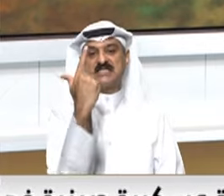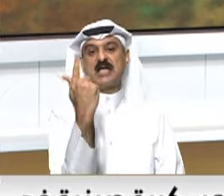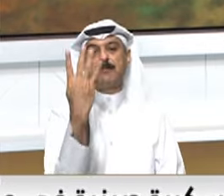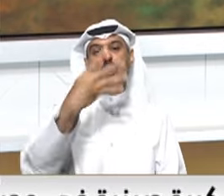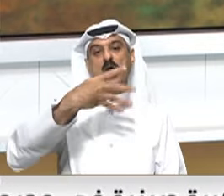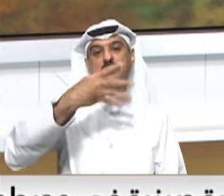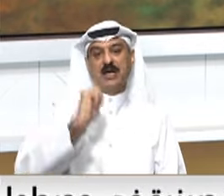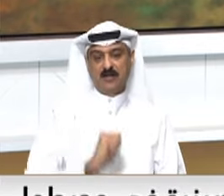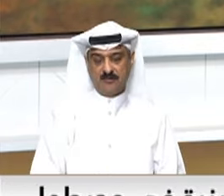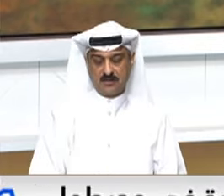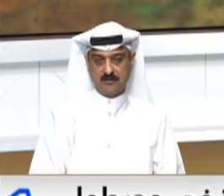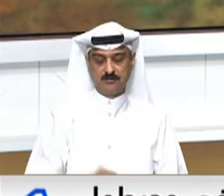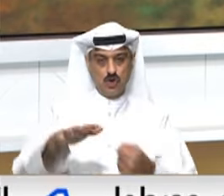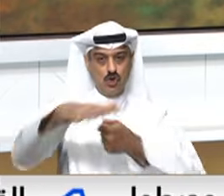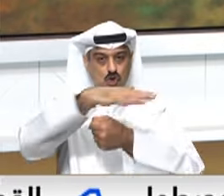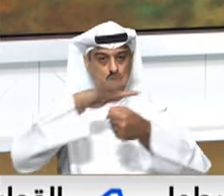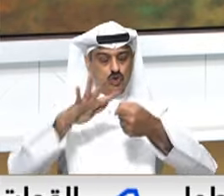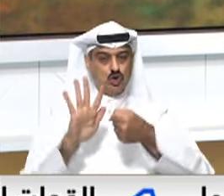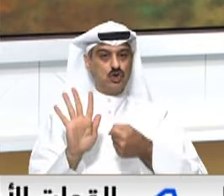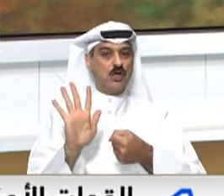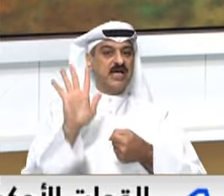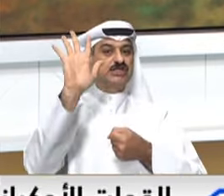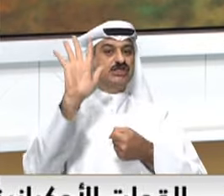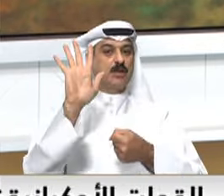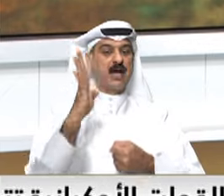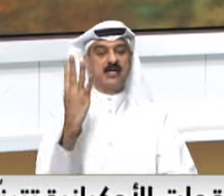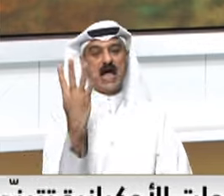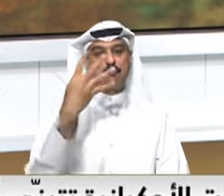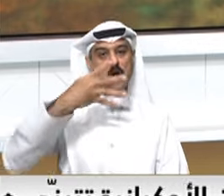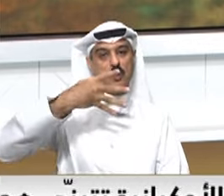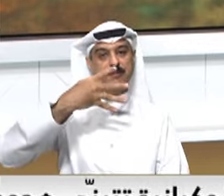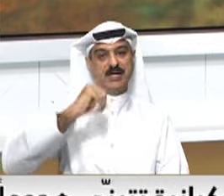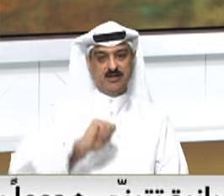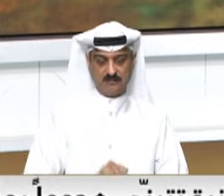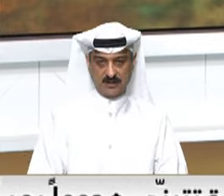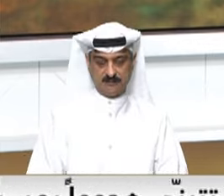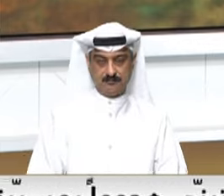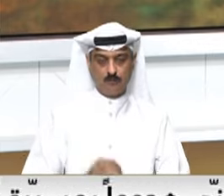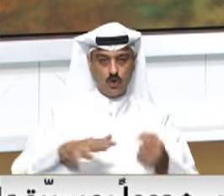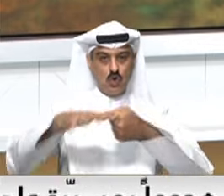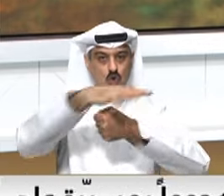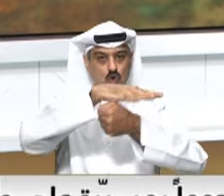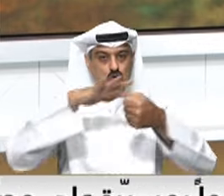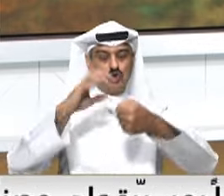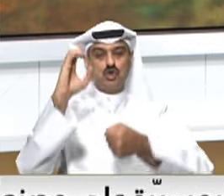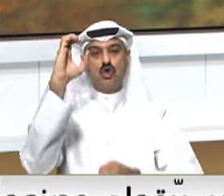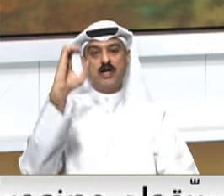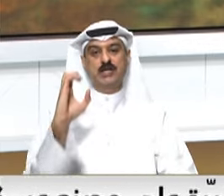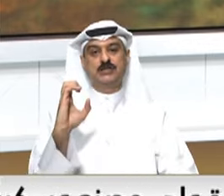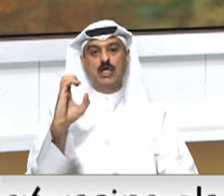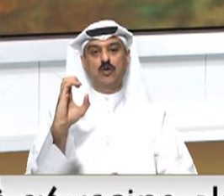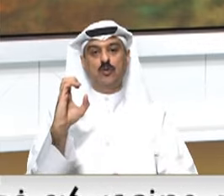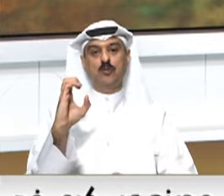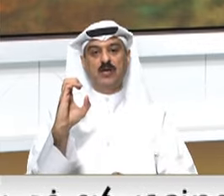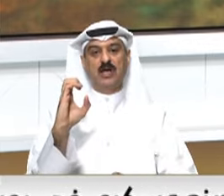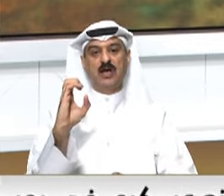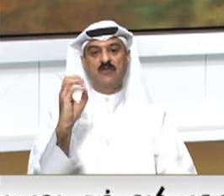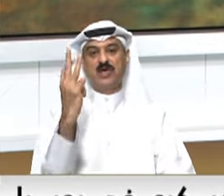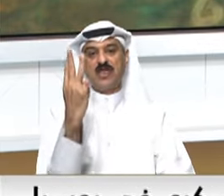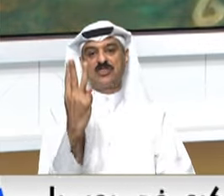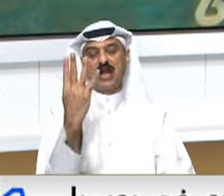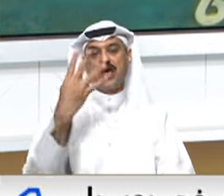مئويه جزرنا الشماليه وربو بوبيان و فيلتشا 44 درجه مئويه وجزر الجنوبيه كبر جارو ام المرادم